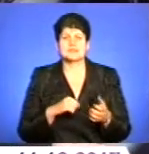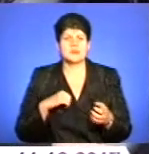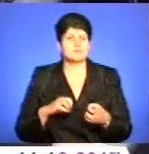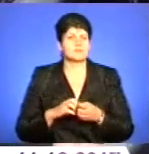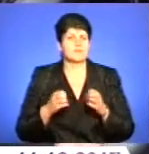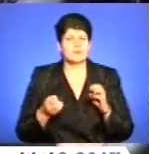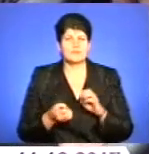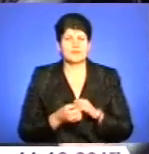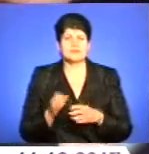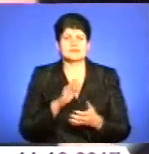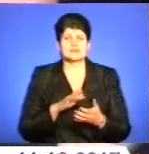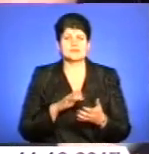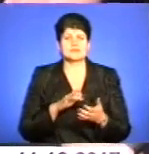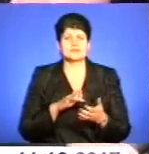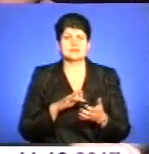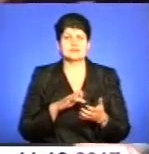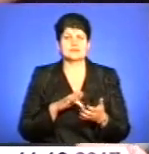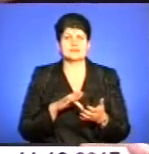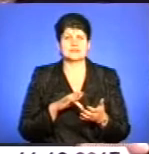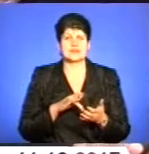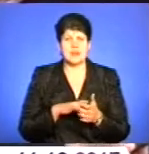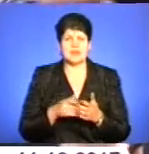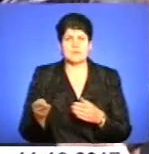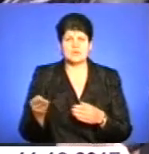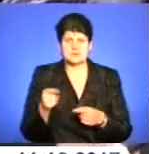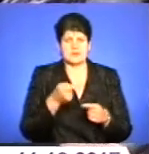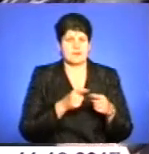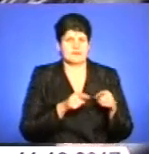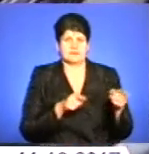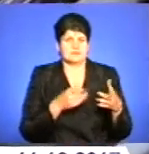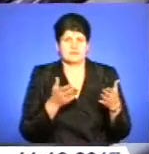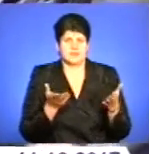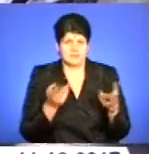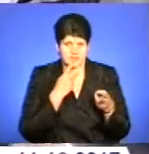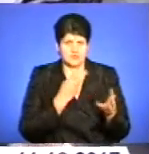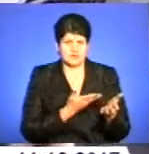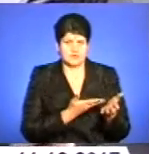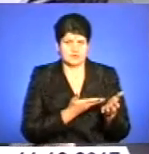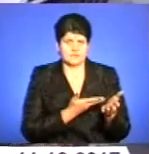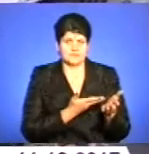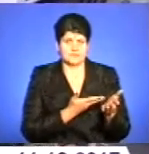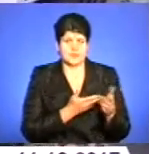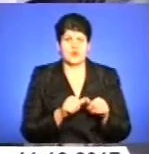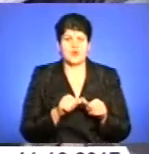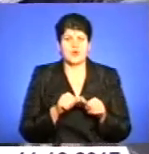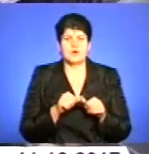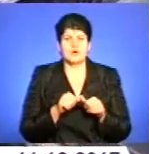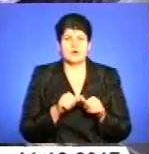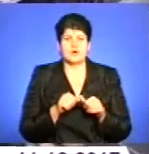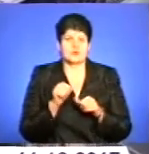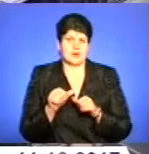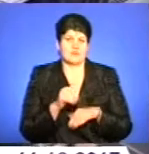ділянки центральні дороги, от центральна посипана, а оця вже ні, бачите. Окремо вулиці малі не